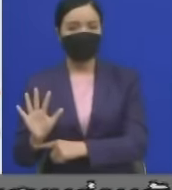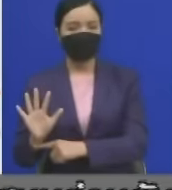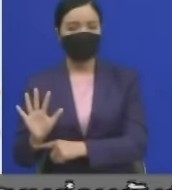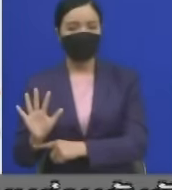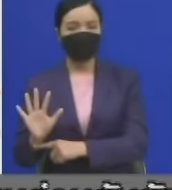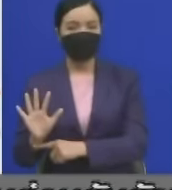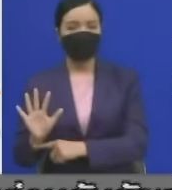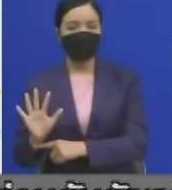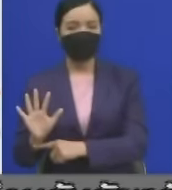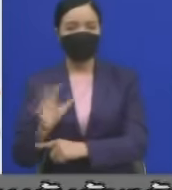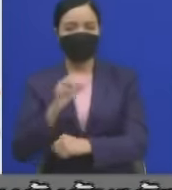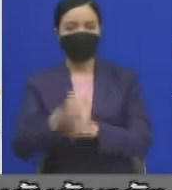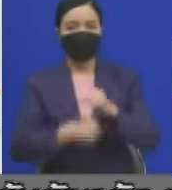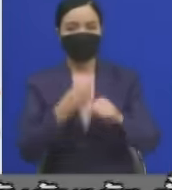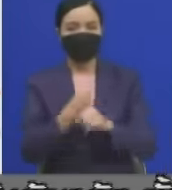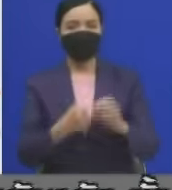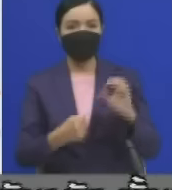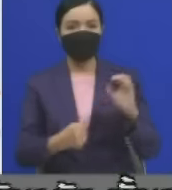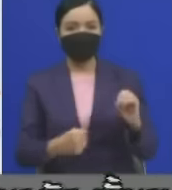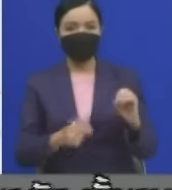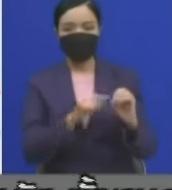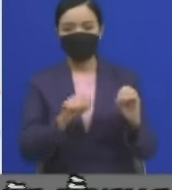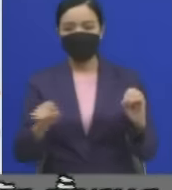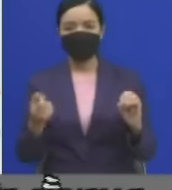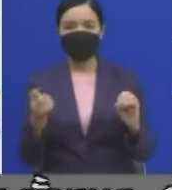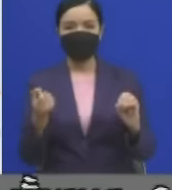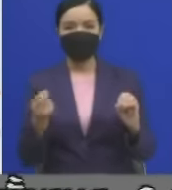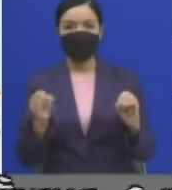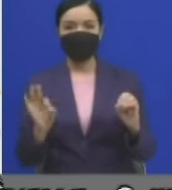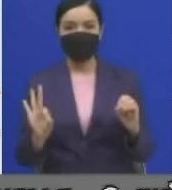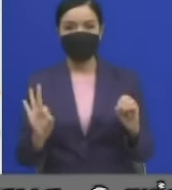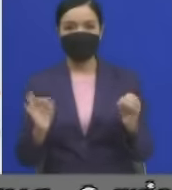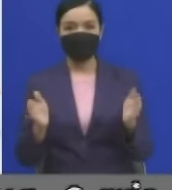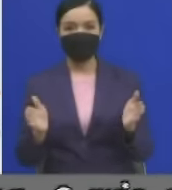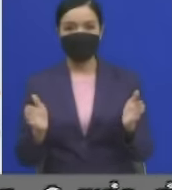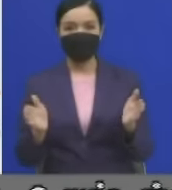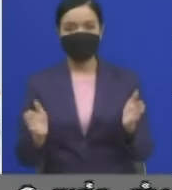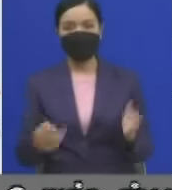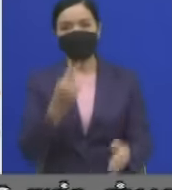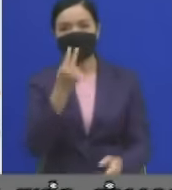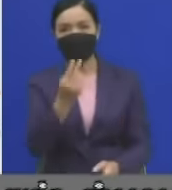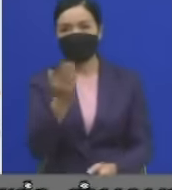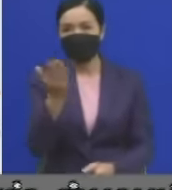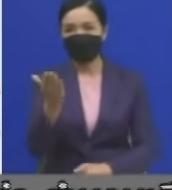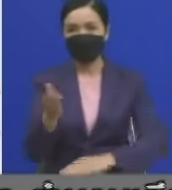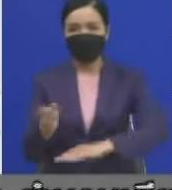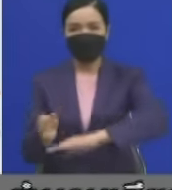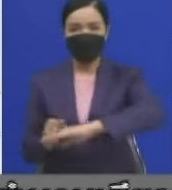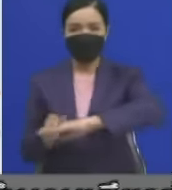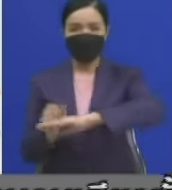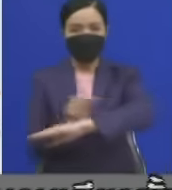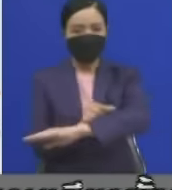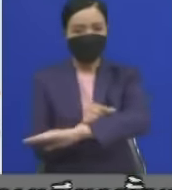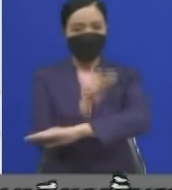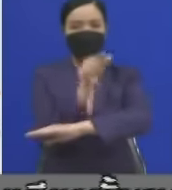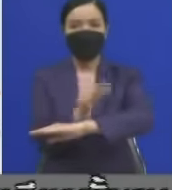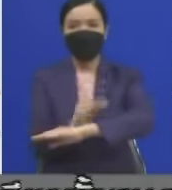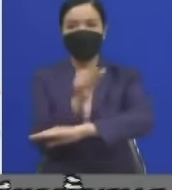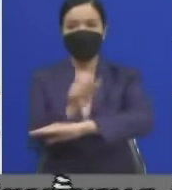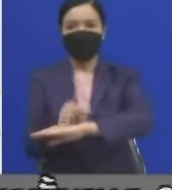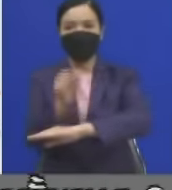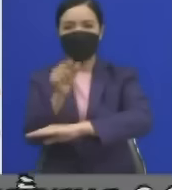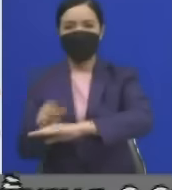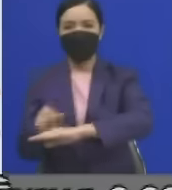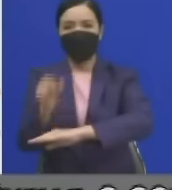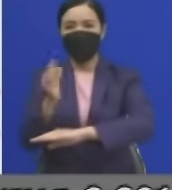ต่ำอายุ0ถึง19ปีเนี่ยนะก็จะเห็นอยู่เดี๋ยวถ้าเอาจอตรงนั้นออกนิดนึงได้ไหมครับท่